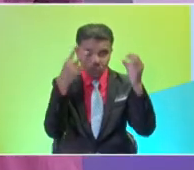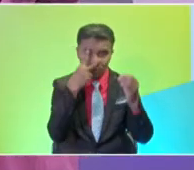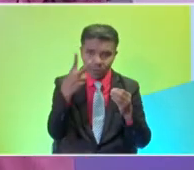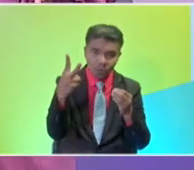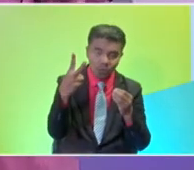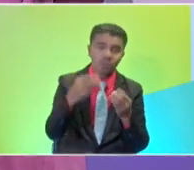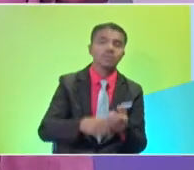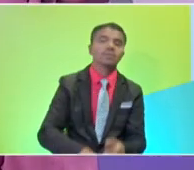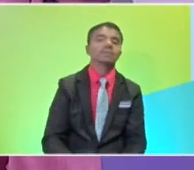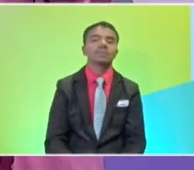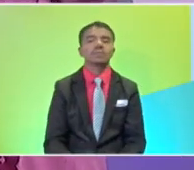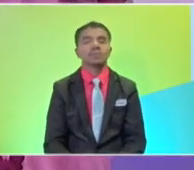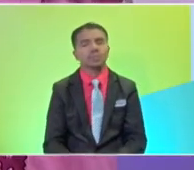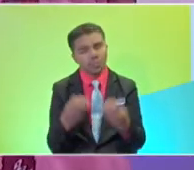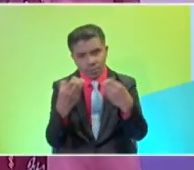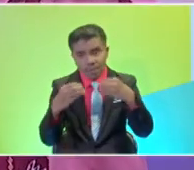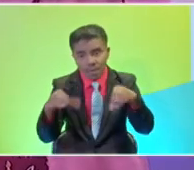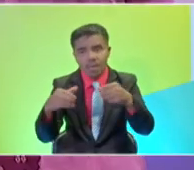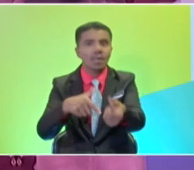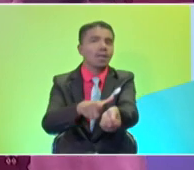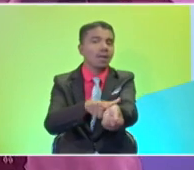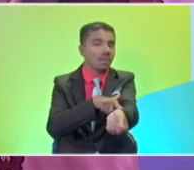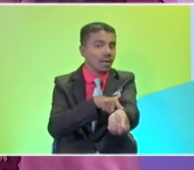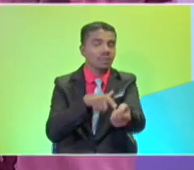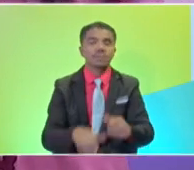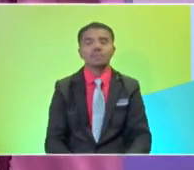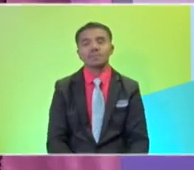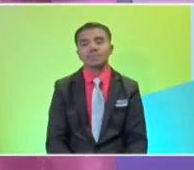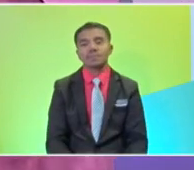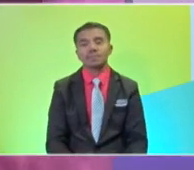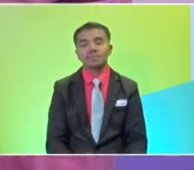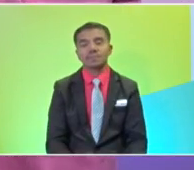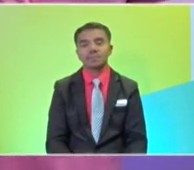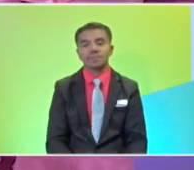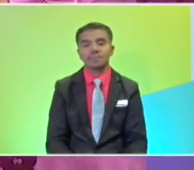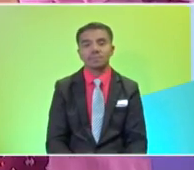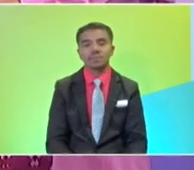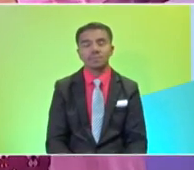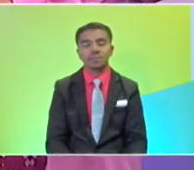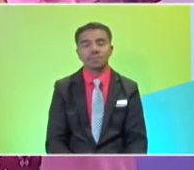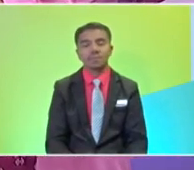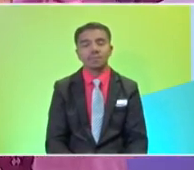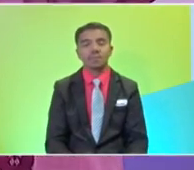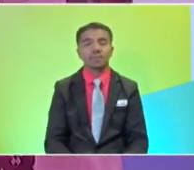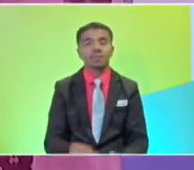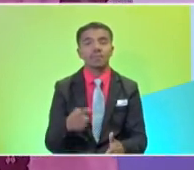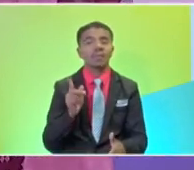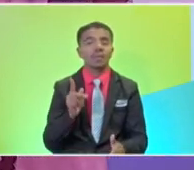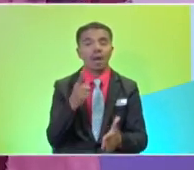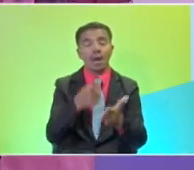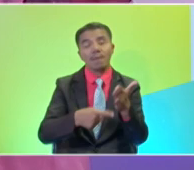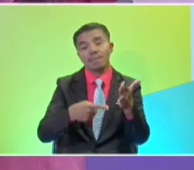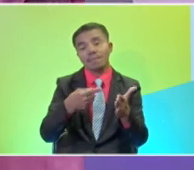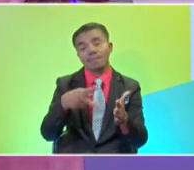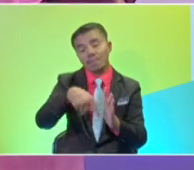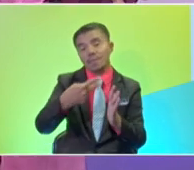segera ke tak segera ke lambat sebutan lisan dia macam mana Aiman kemudian apakah instrumen P kegurakan di sini ialah penilaian guru berdasarkan